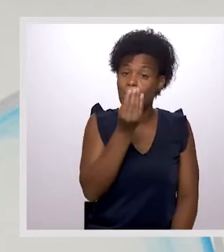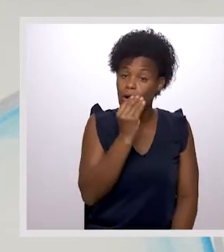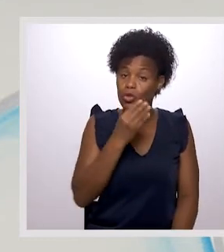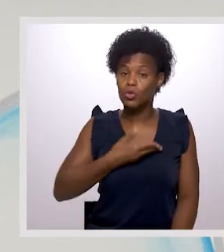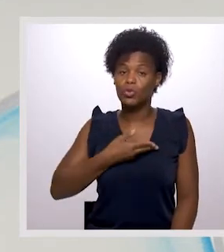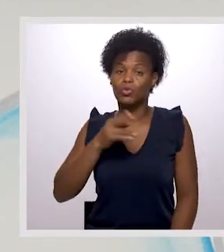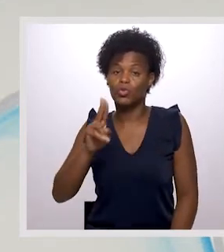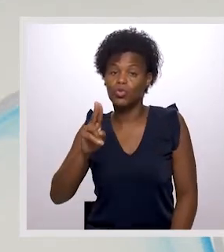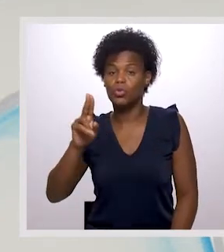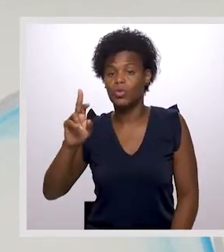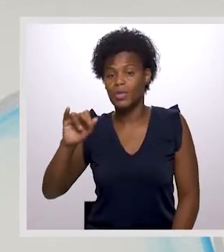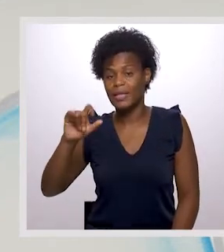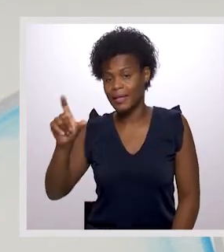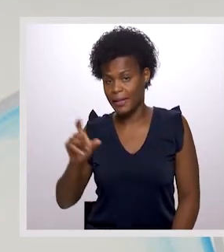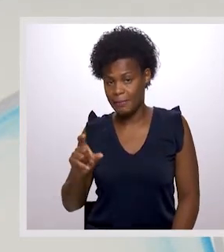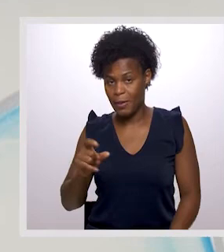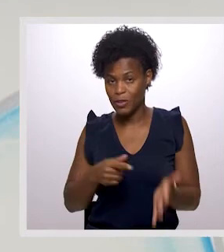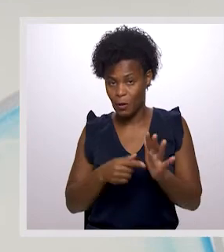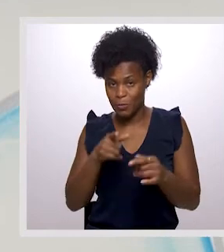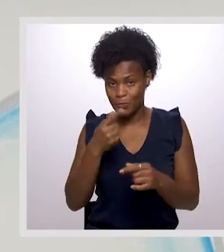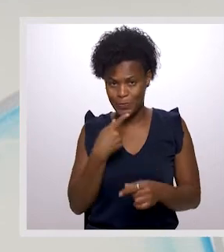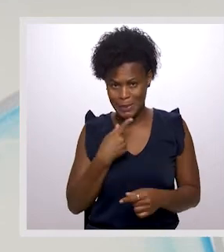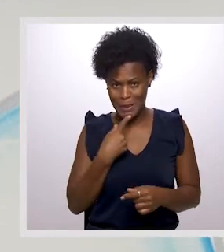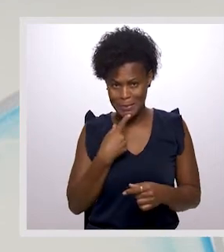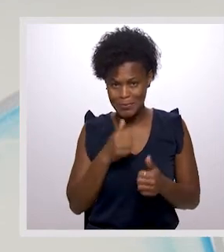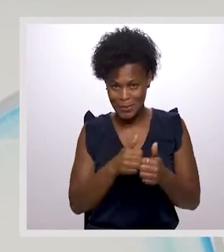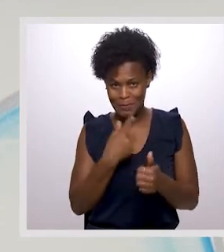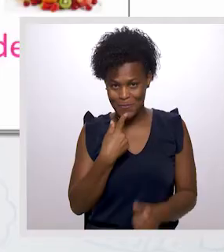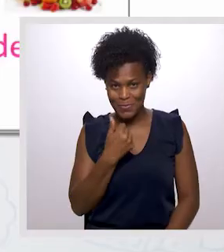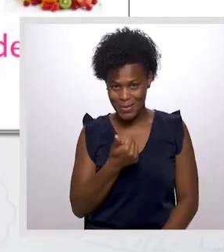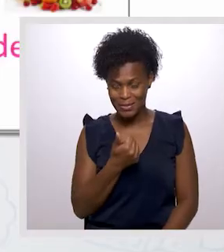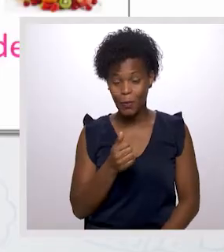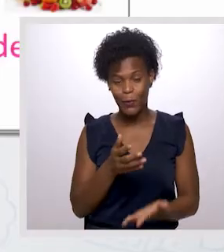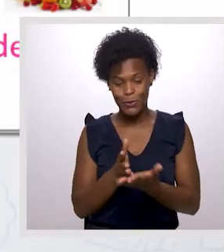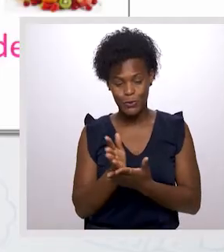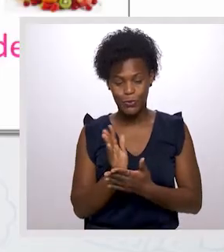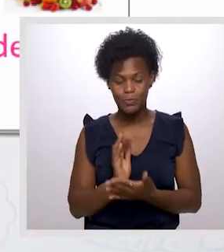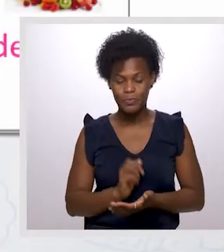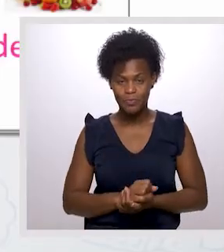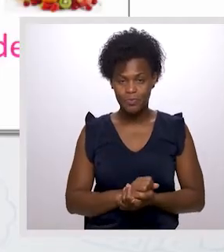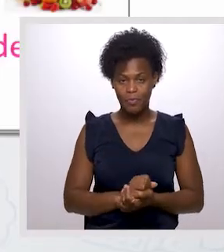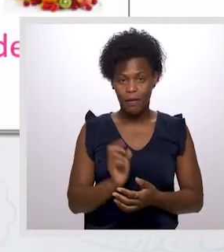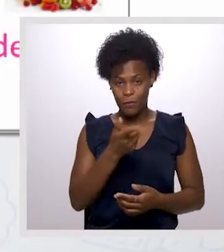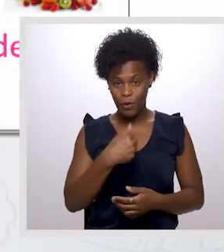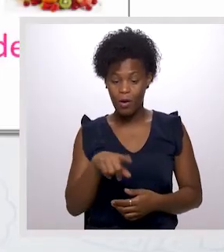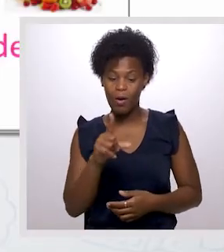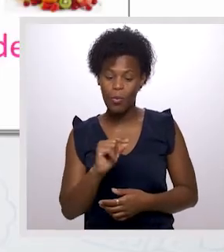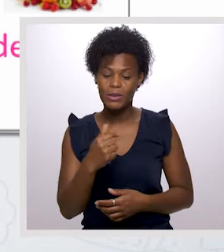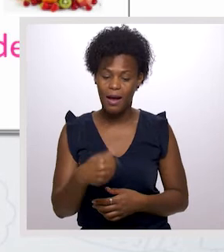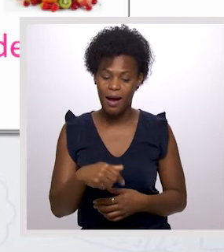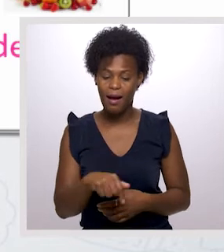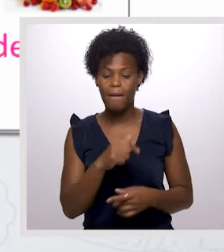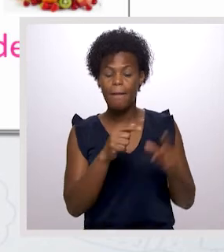exemple. D'accord? Vous m'accompagnez? On continue. Nous avons le mot de